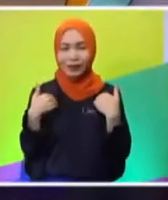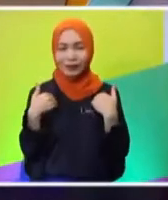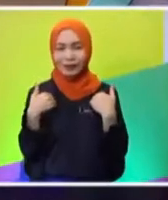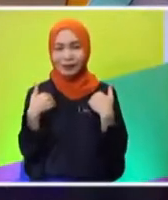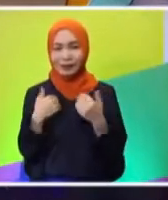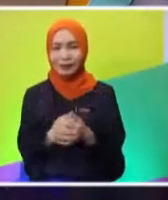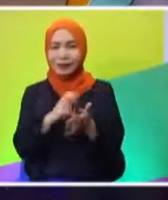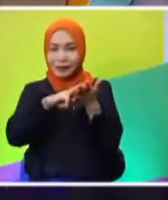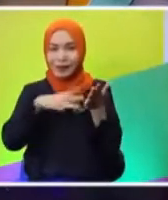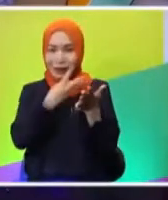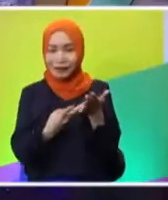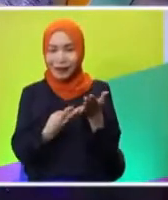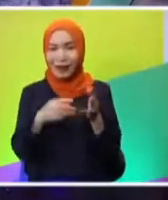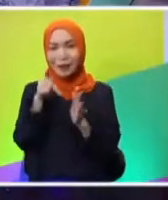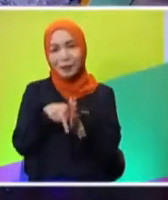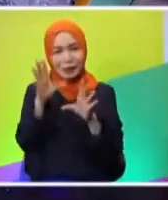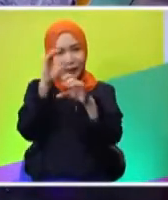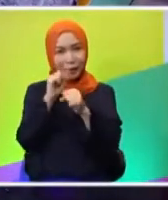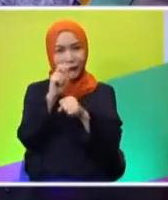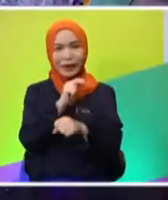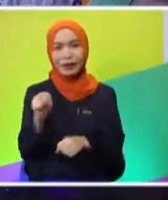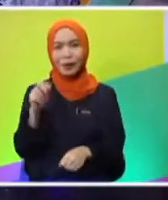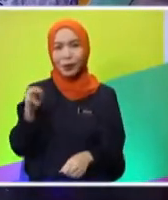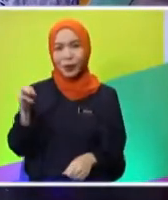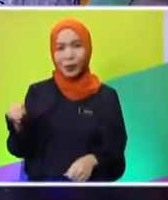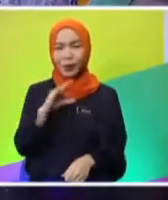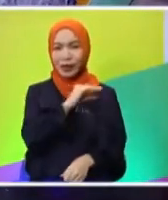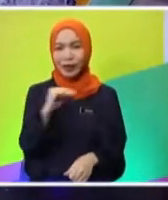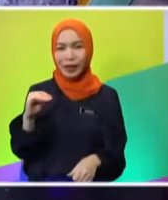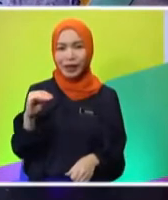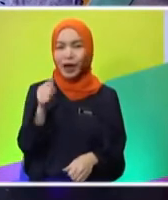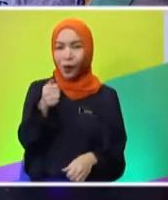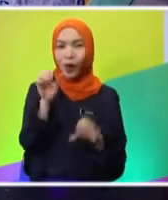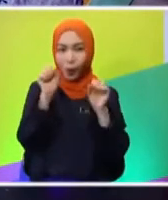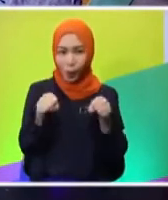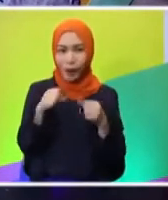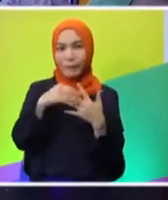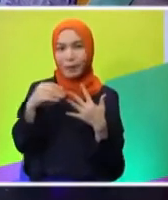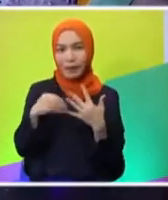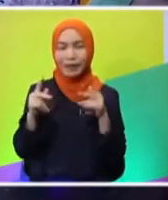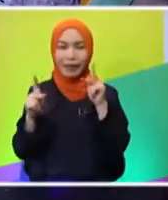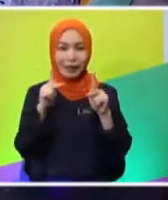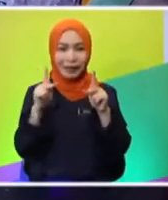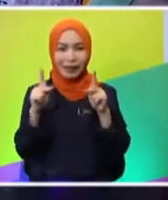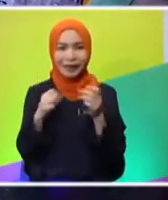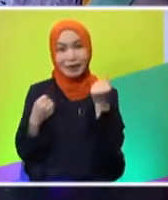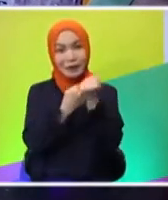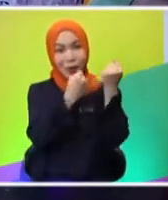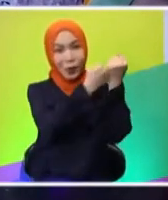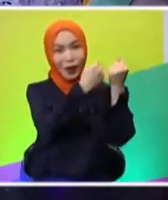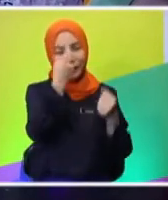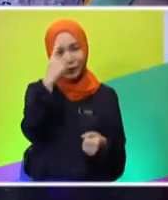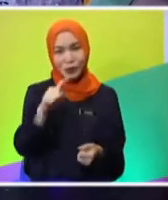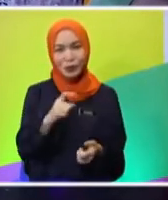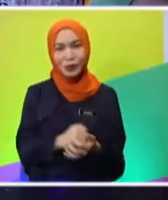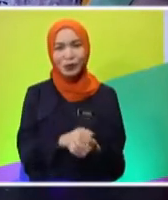pencapaian data pencapaian ini.di nabo dipilih kata-kata motivasi yang ada situ uh worked Oke